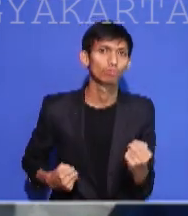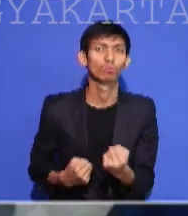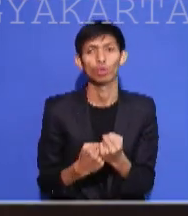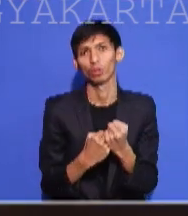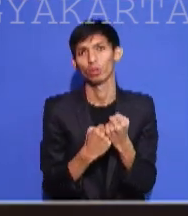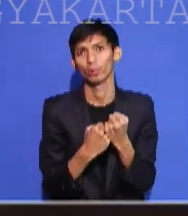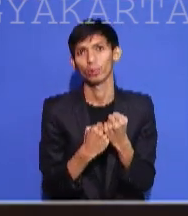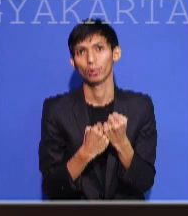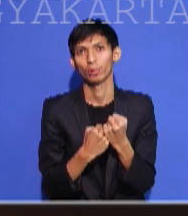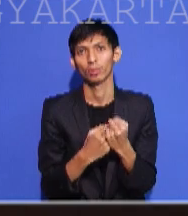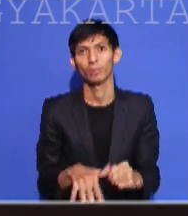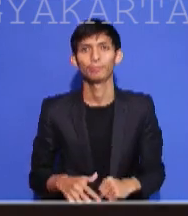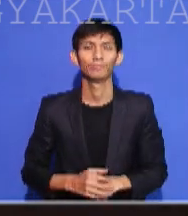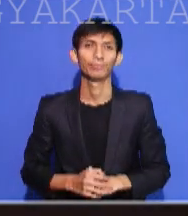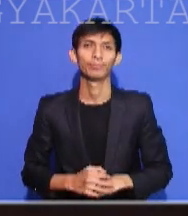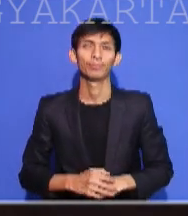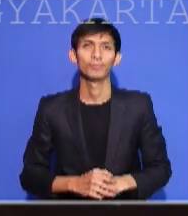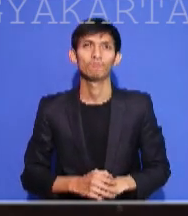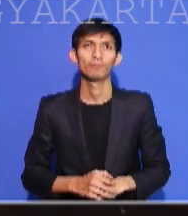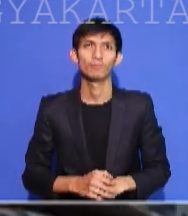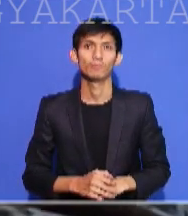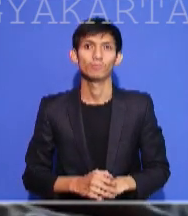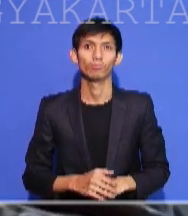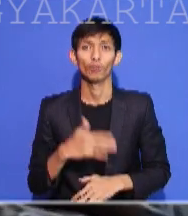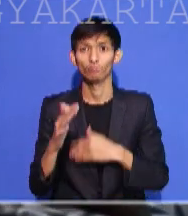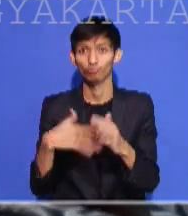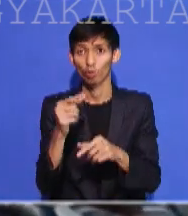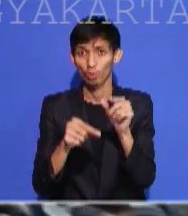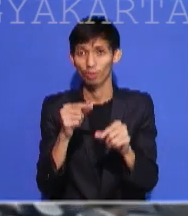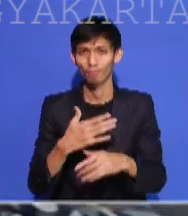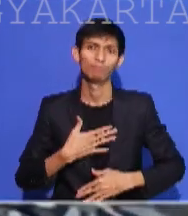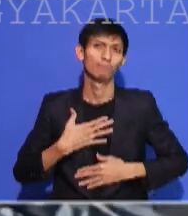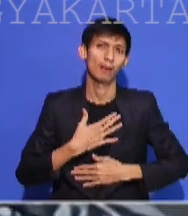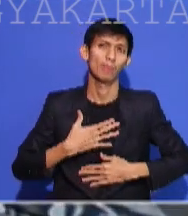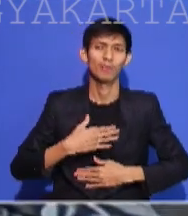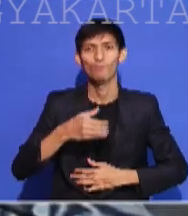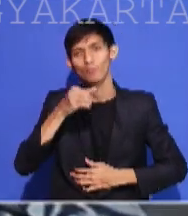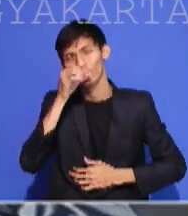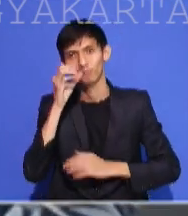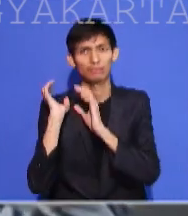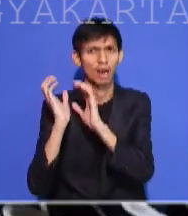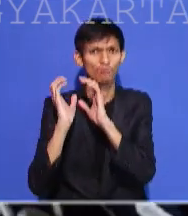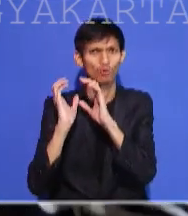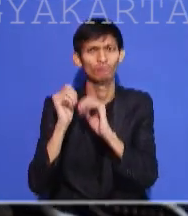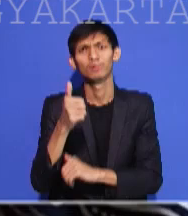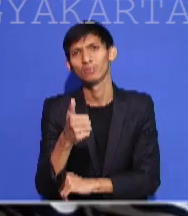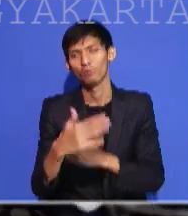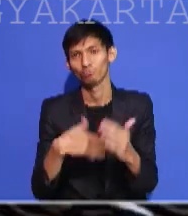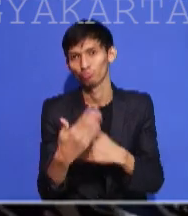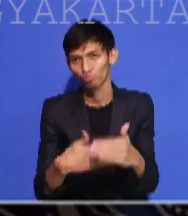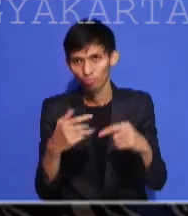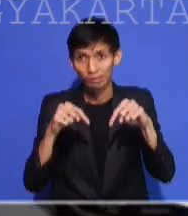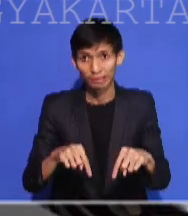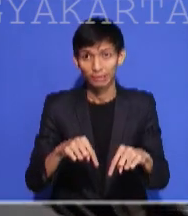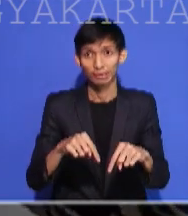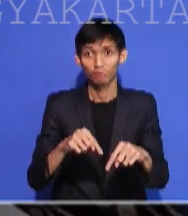miliknya selain bertujuan untuk mempermudah para konsumen menikmati jamu lewat produk miliknya inilah Lili mengaku ingin